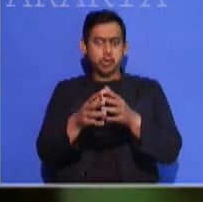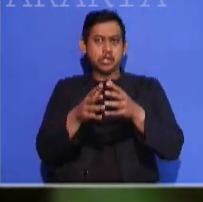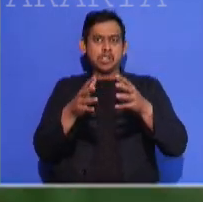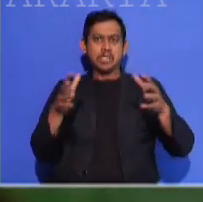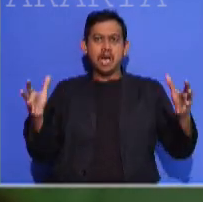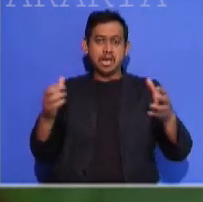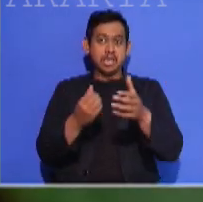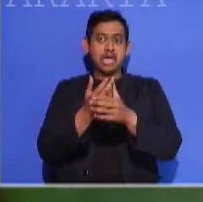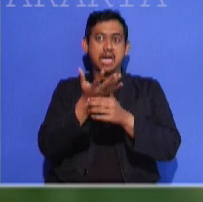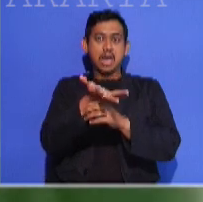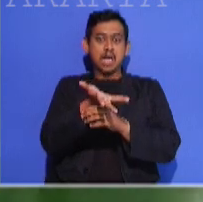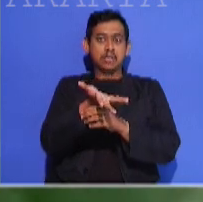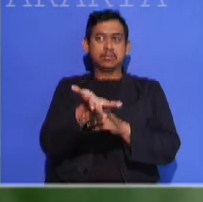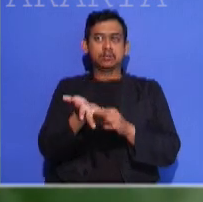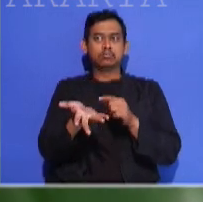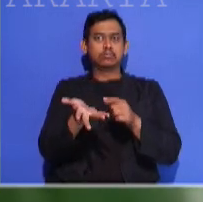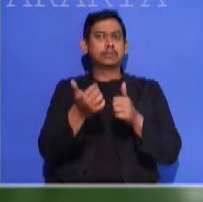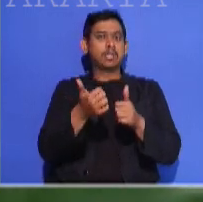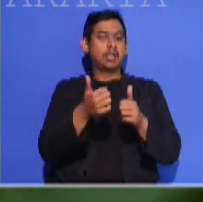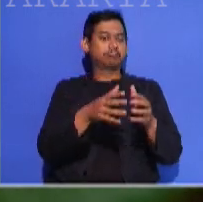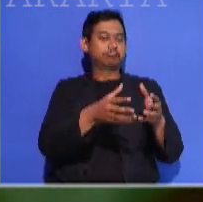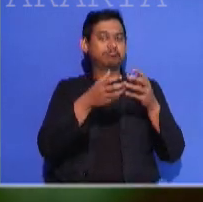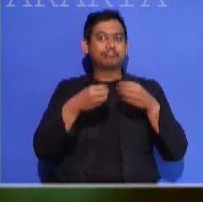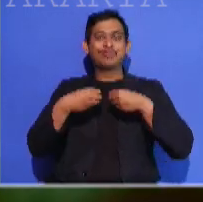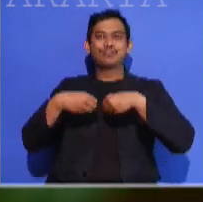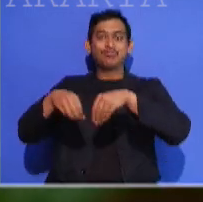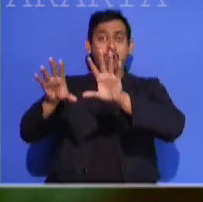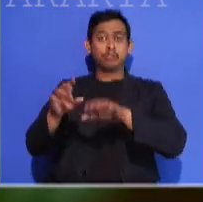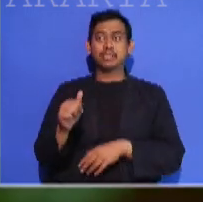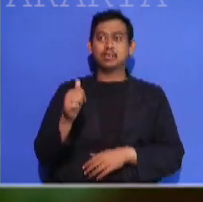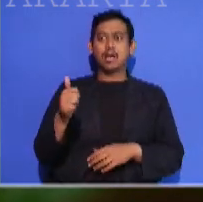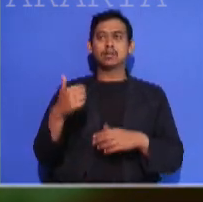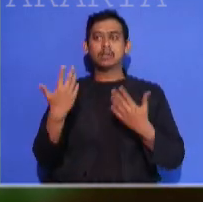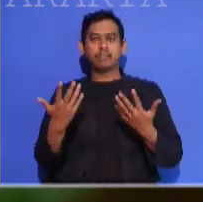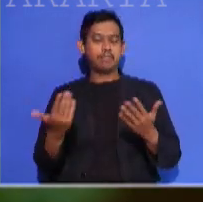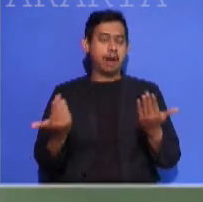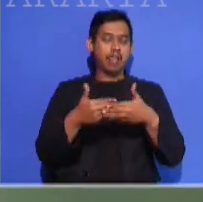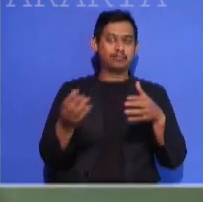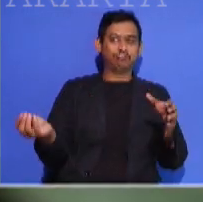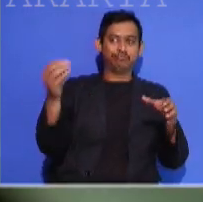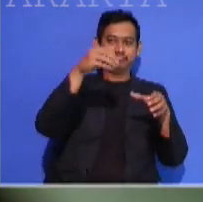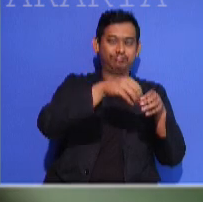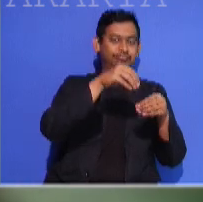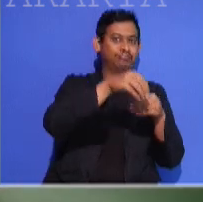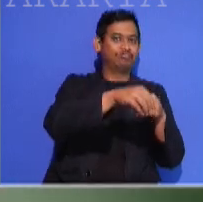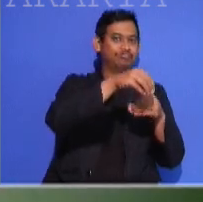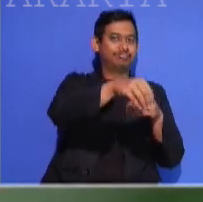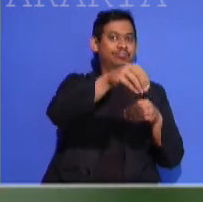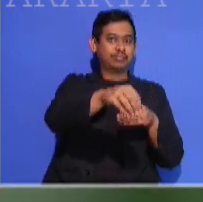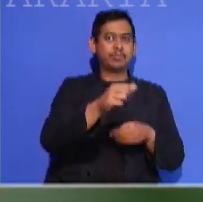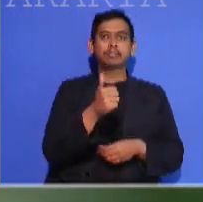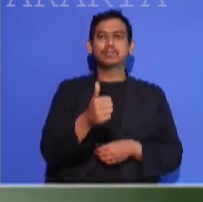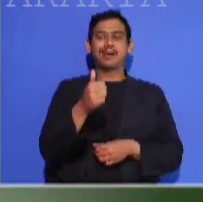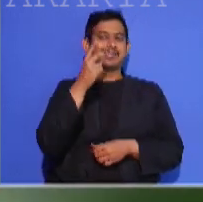dening Heri Kurniawan badhe dipun wangsulaken ing habitat asalipun ing wono-wono Parden Menoreh. Kajawi minangka kupiyo